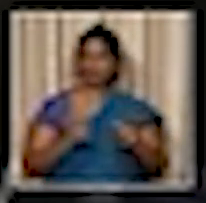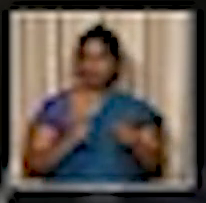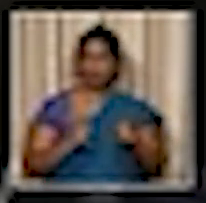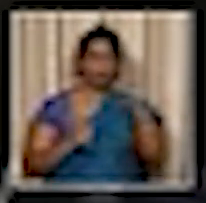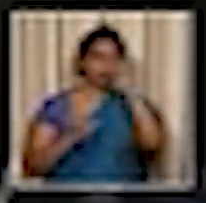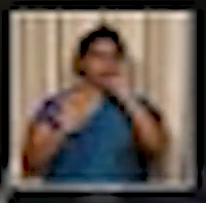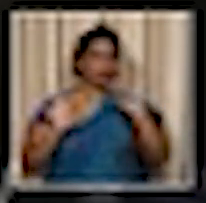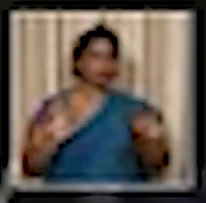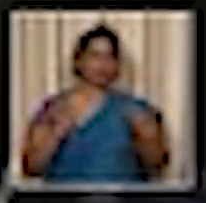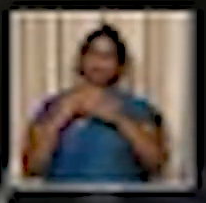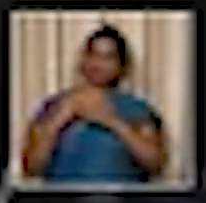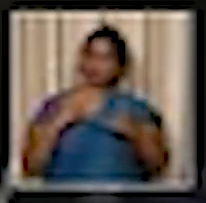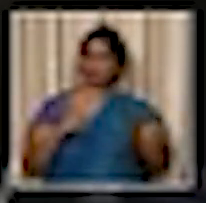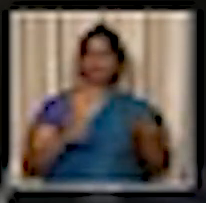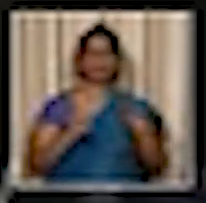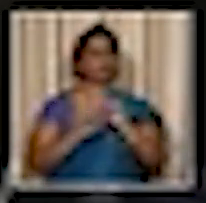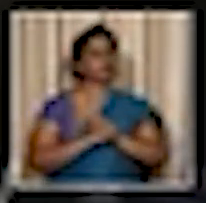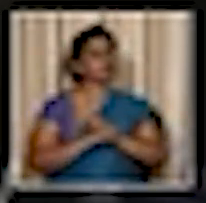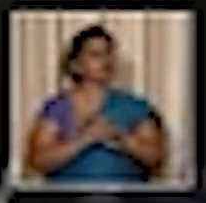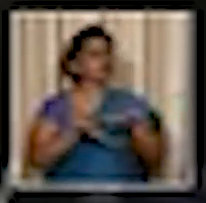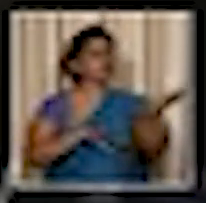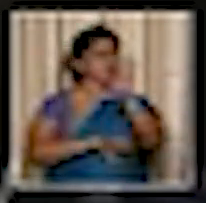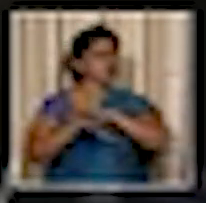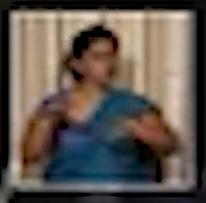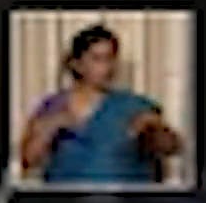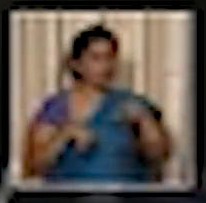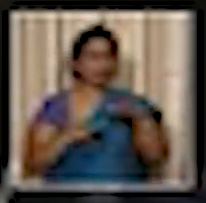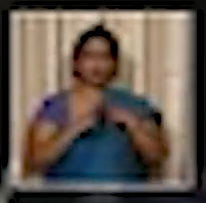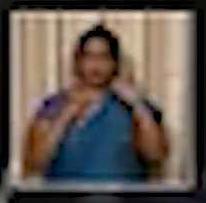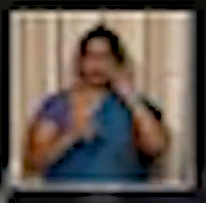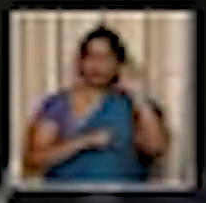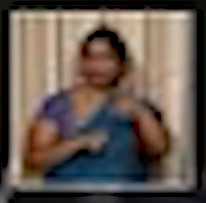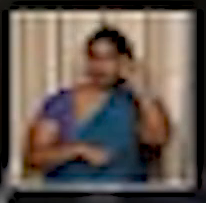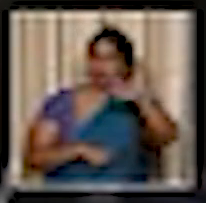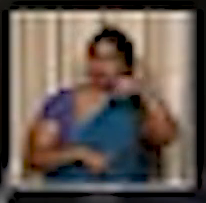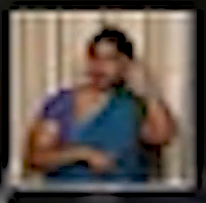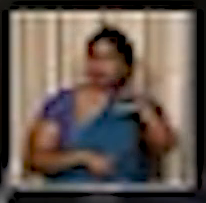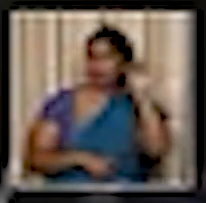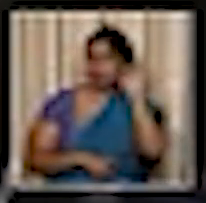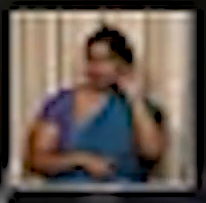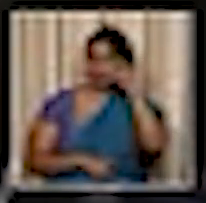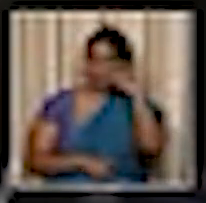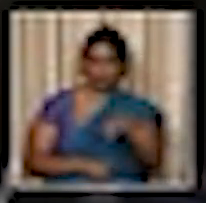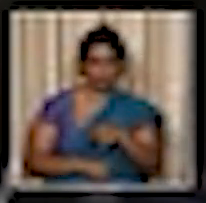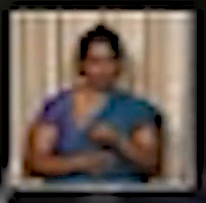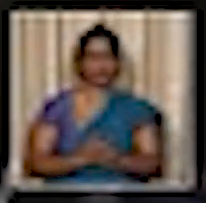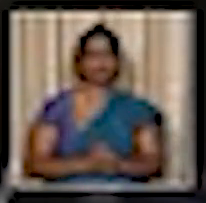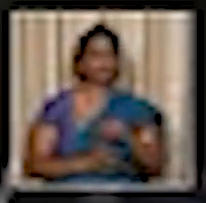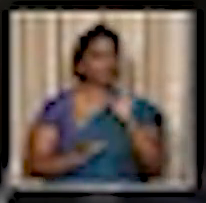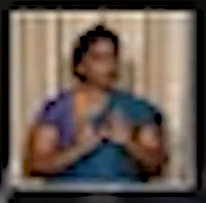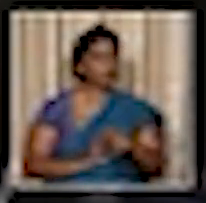මාස 6කට වැඩි කාලයක් සංසරණයමින් පවතින අතර විශාල ජනකායක් එය අසා නරඹා ඇත.